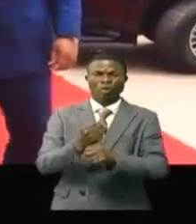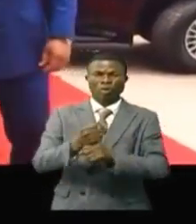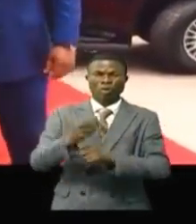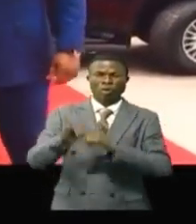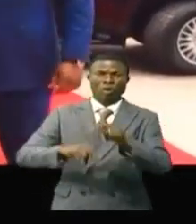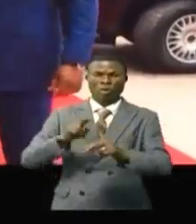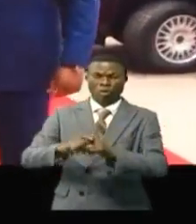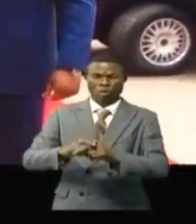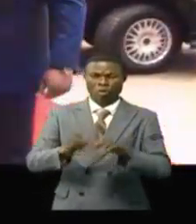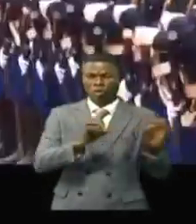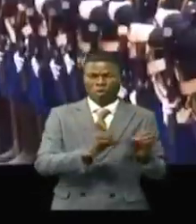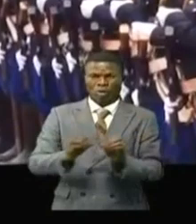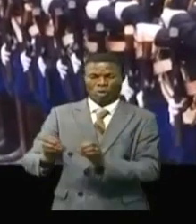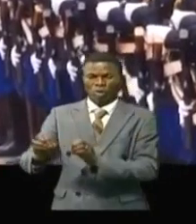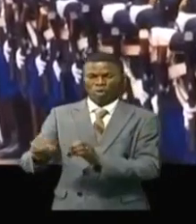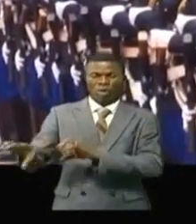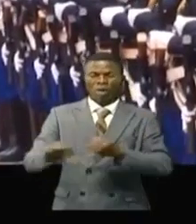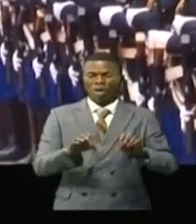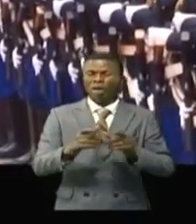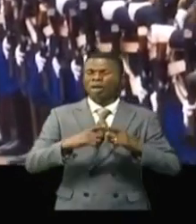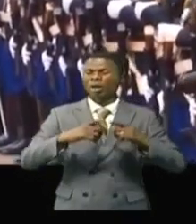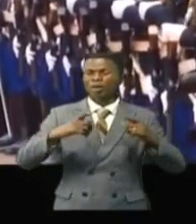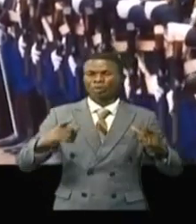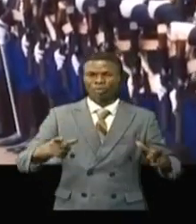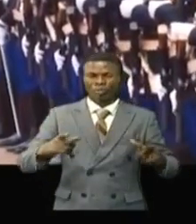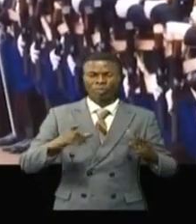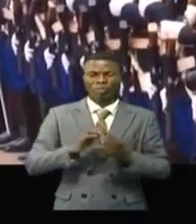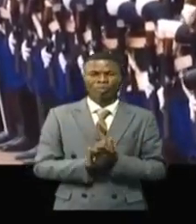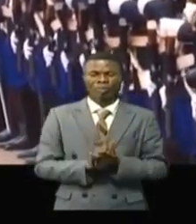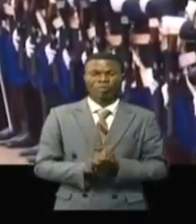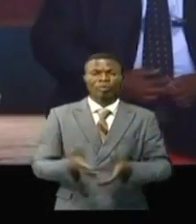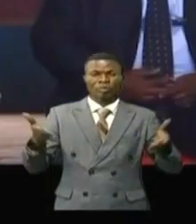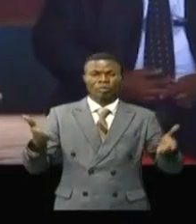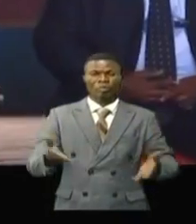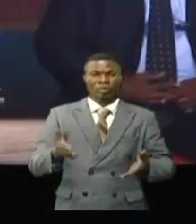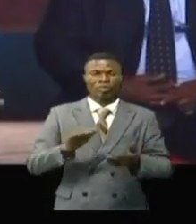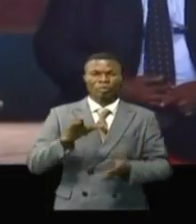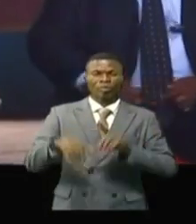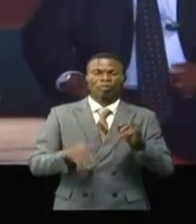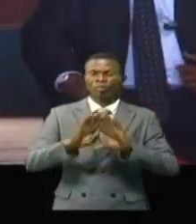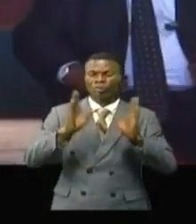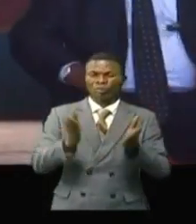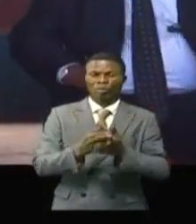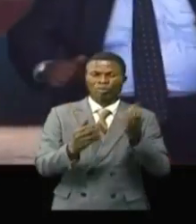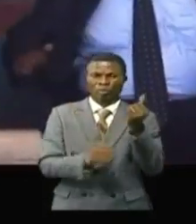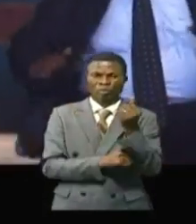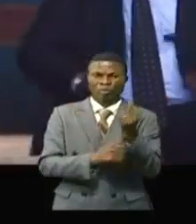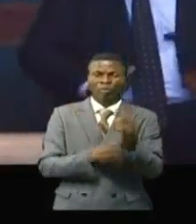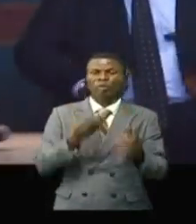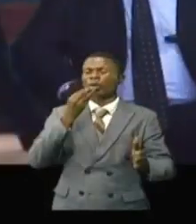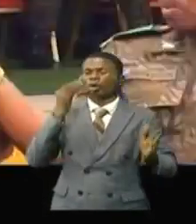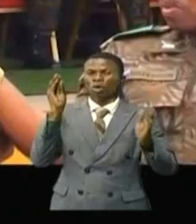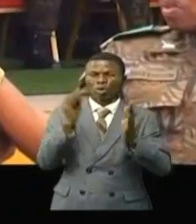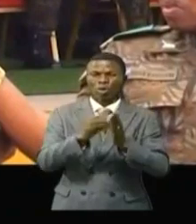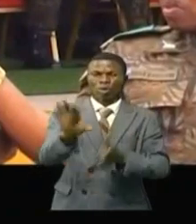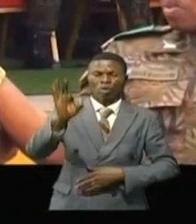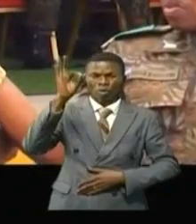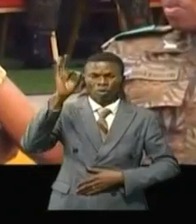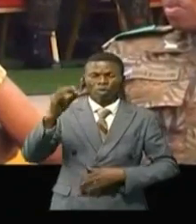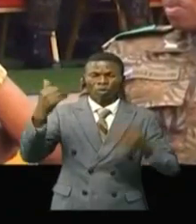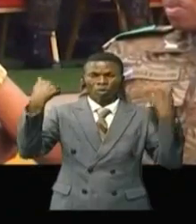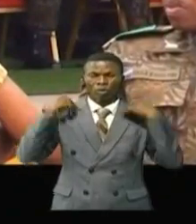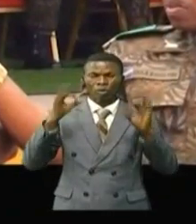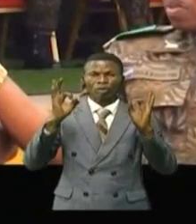venu présider cette importante cérémonie. À l'attention des officiers, subalternes et des hommes de troupes, l'ordonnance nommant le nouveau commandant de la